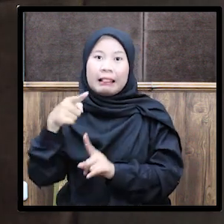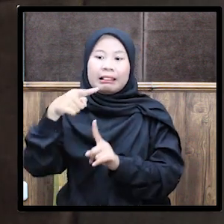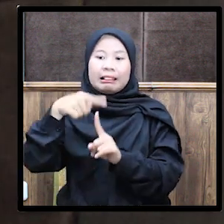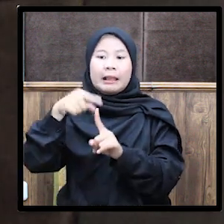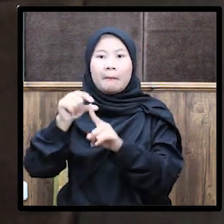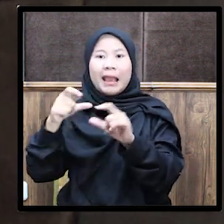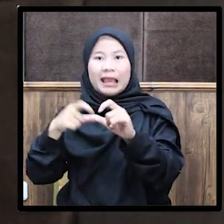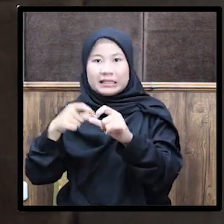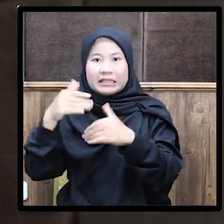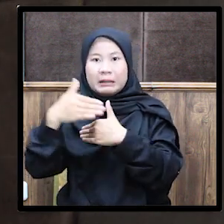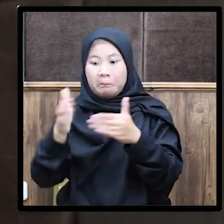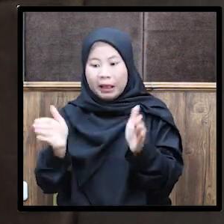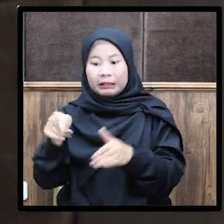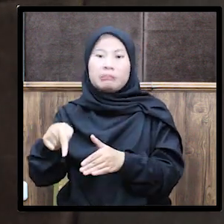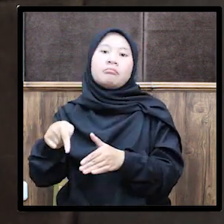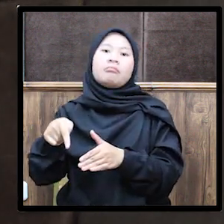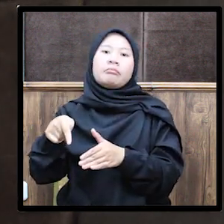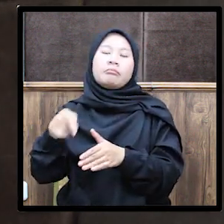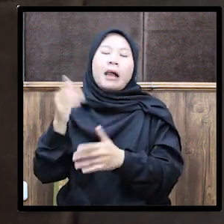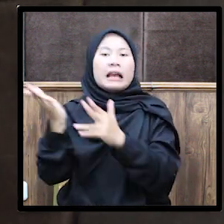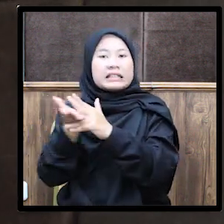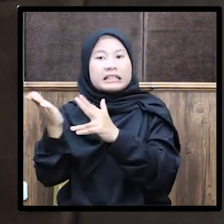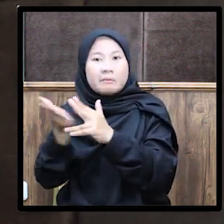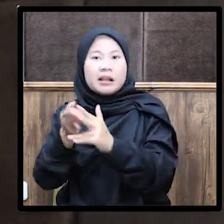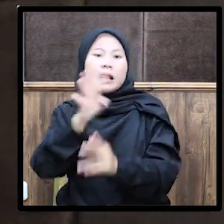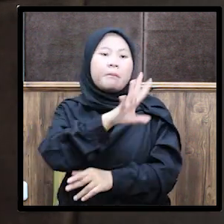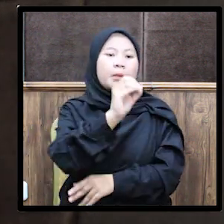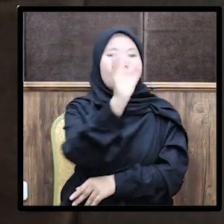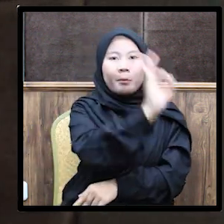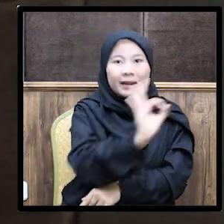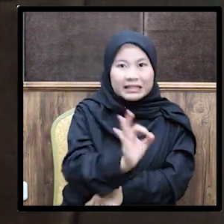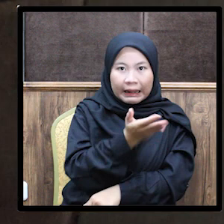dan seterusnya, maka 40% ini tidak